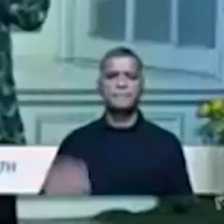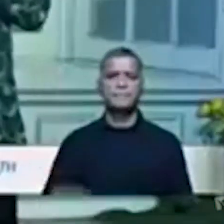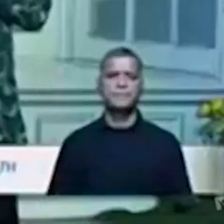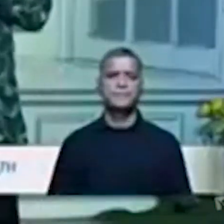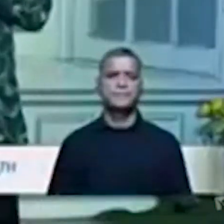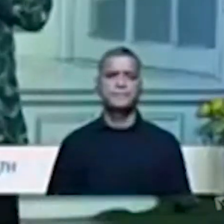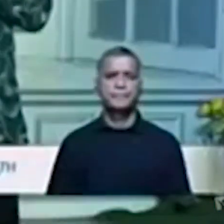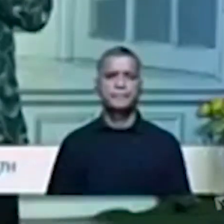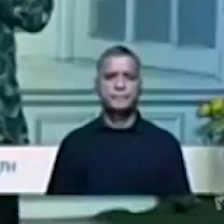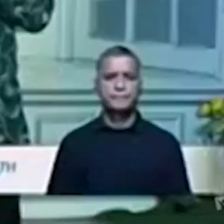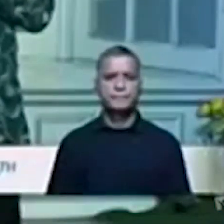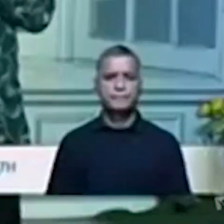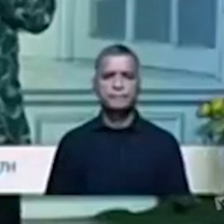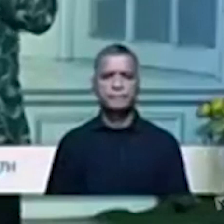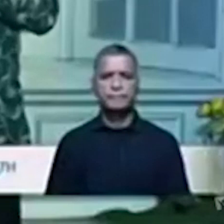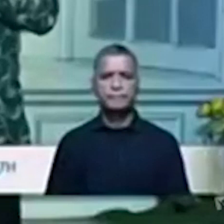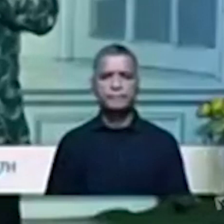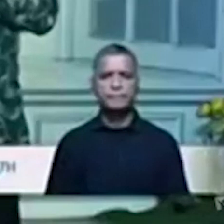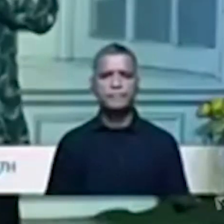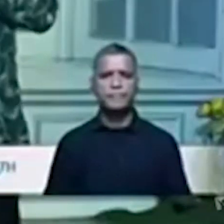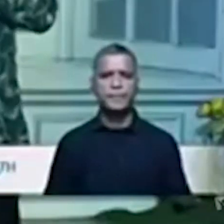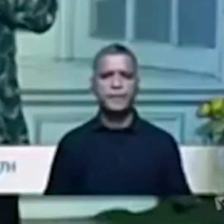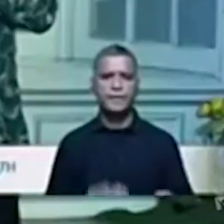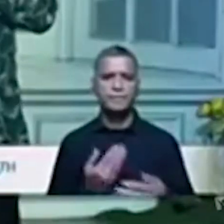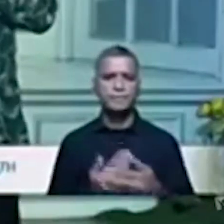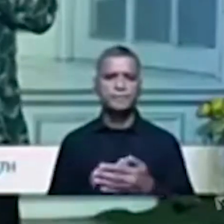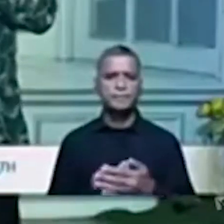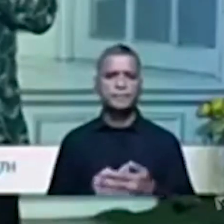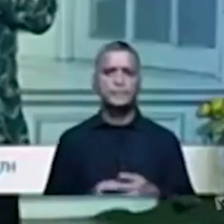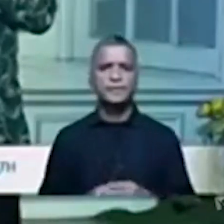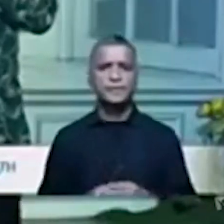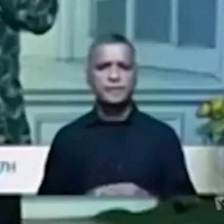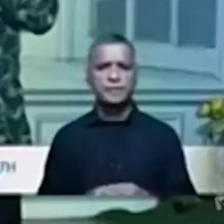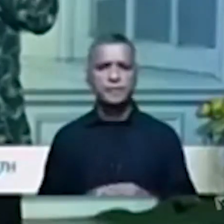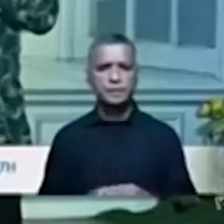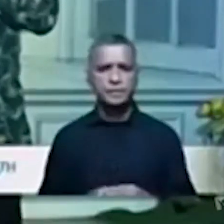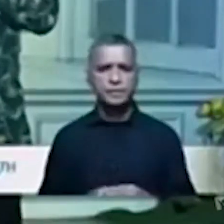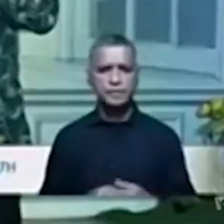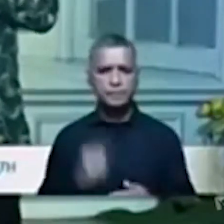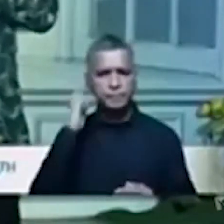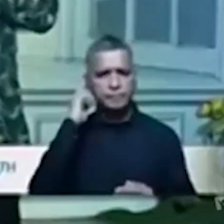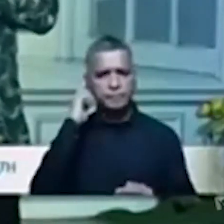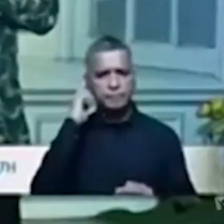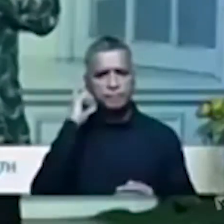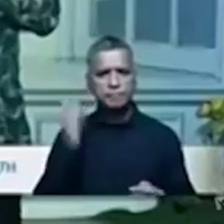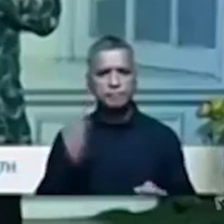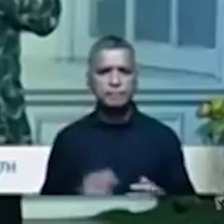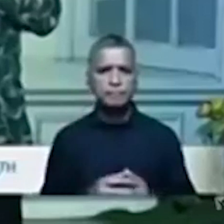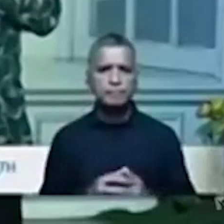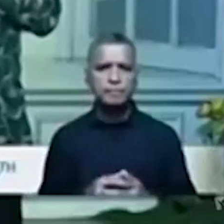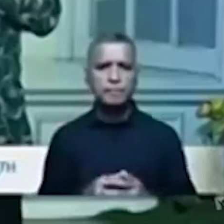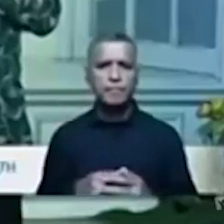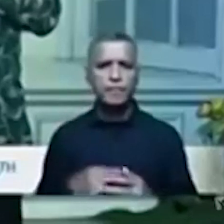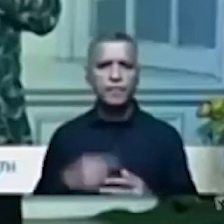Kita mengikuti renungan firman Tuhan yang akan disampaikan oleh Pendeta